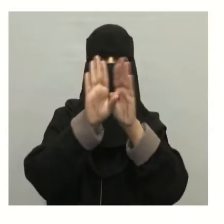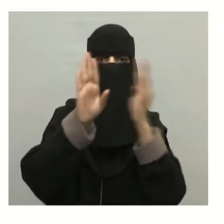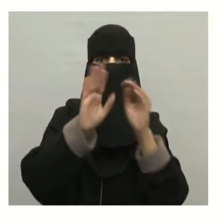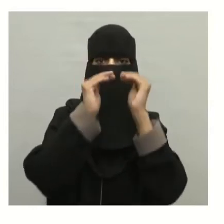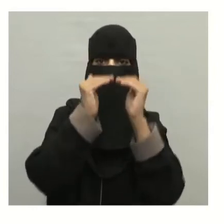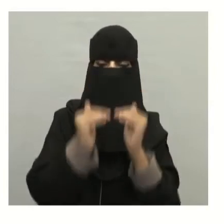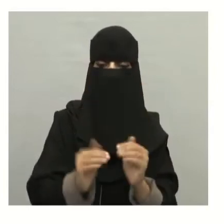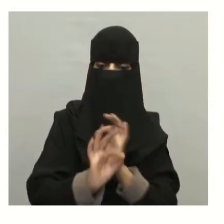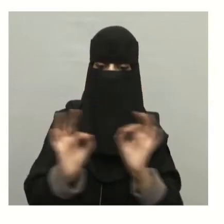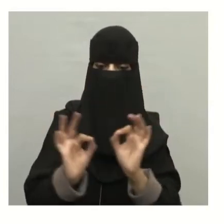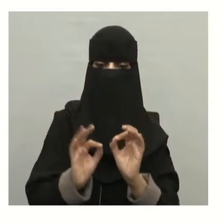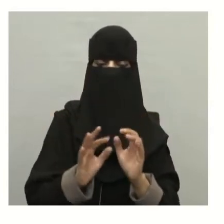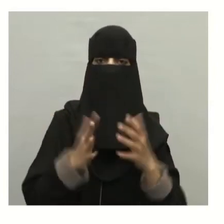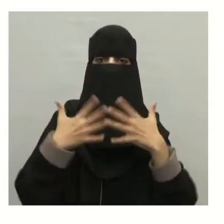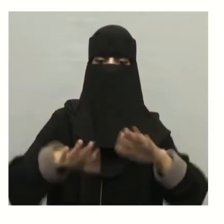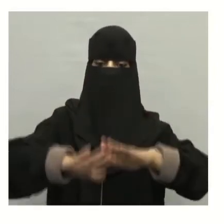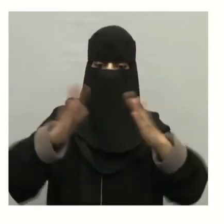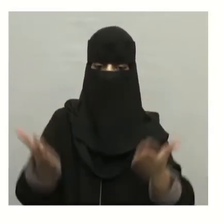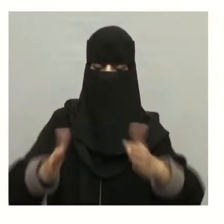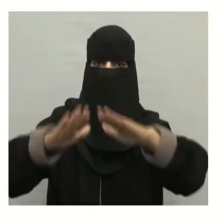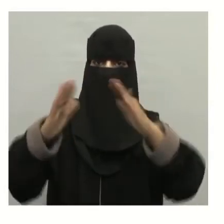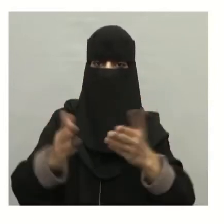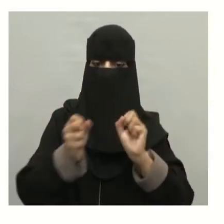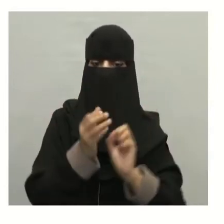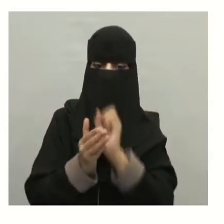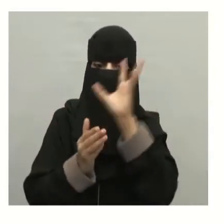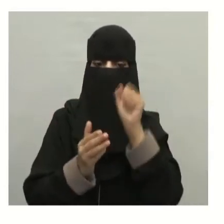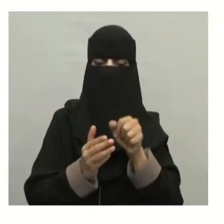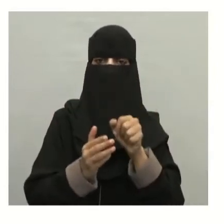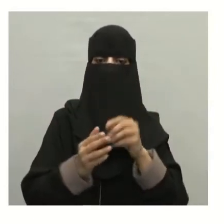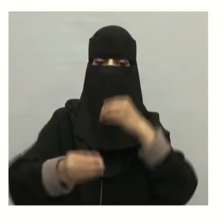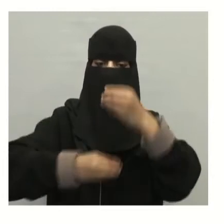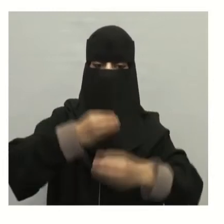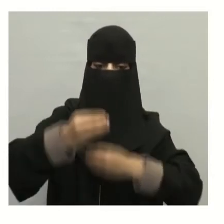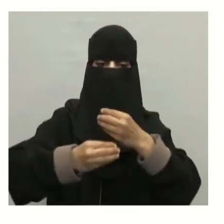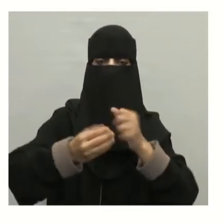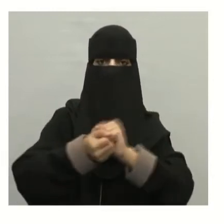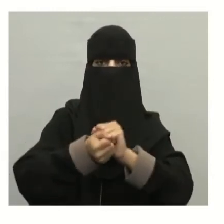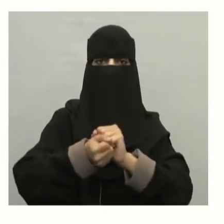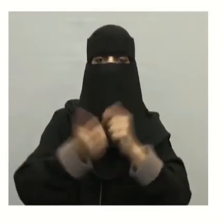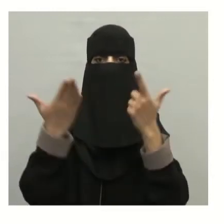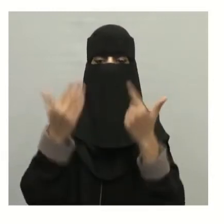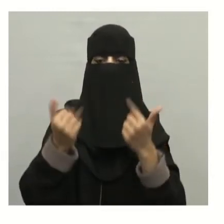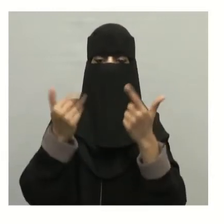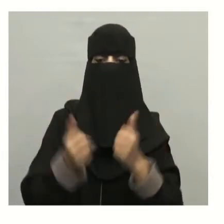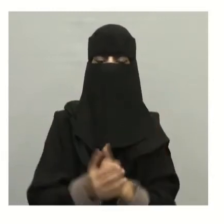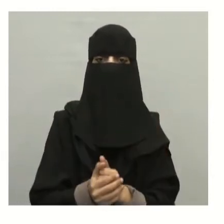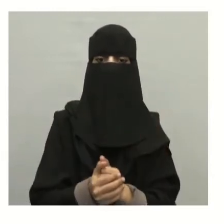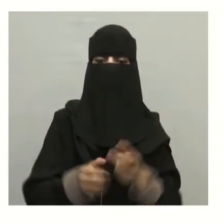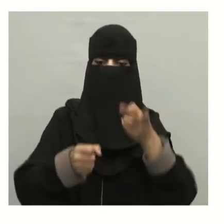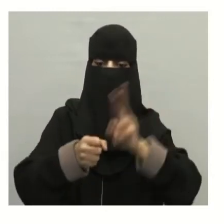خزانة الملابس، ترتيب مفرش السرير صباحاً وتغييره وغسله